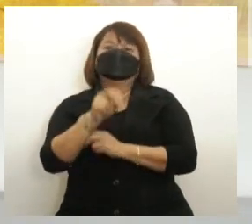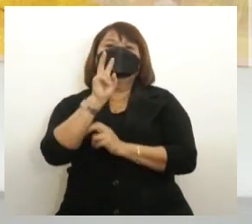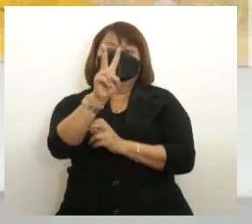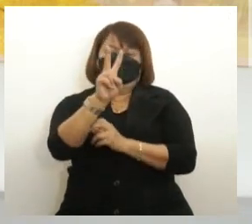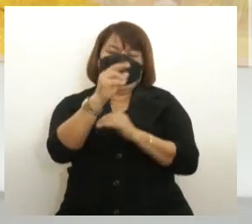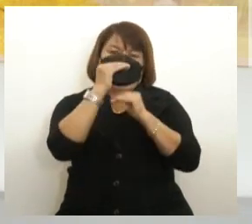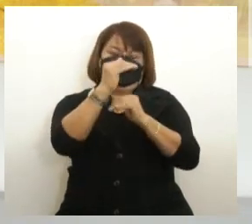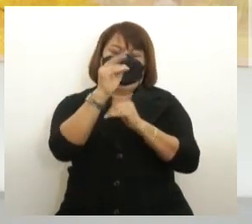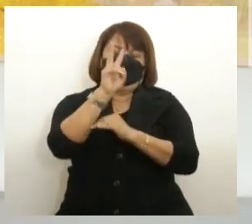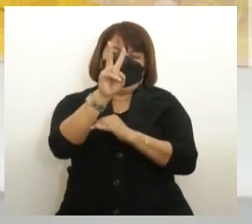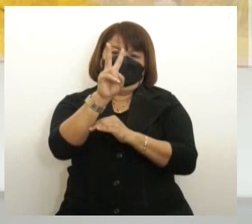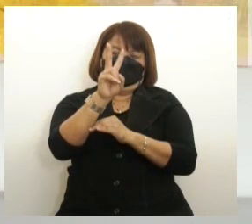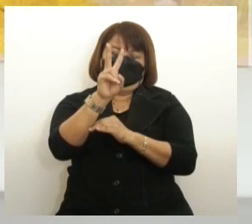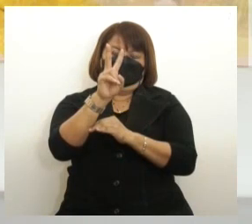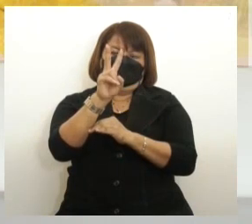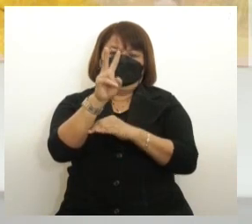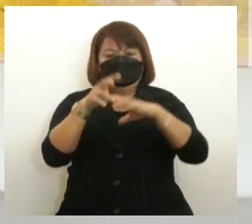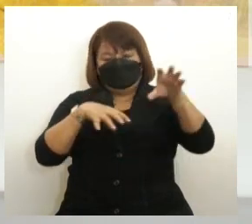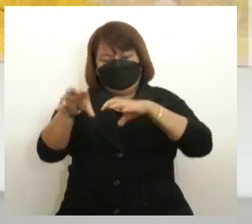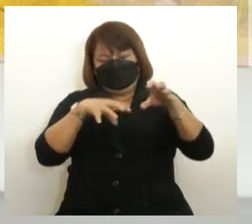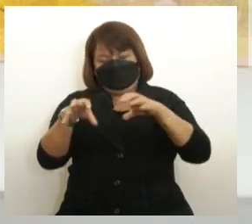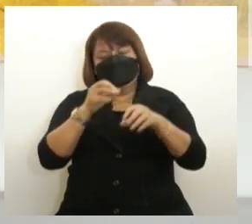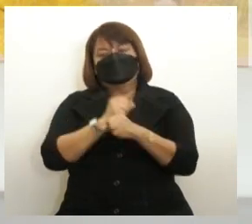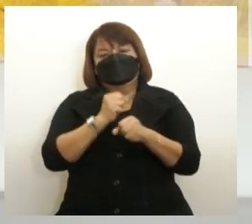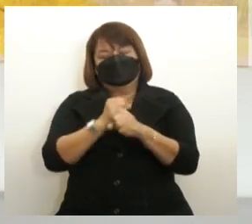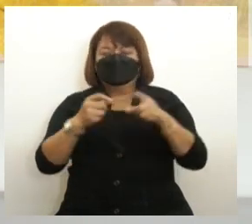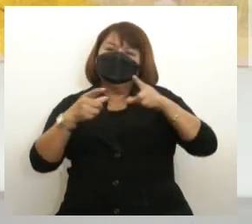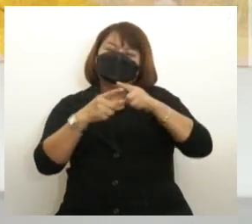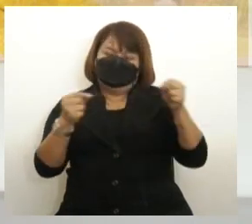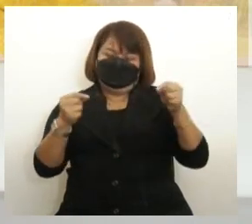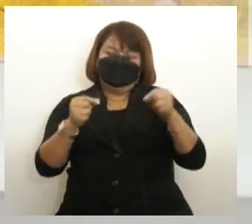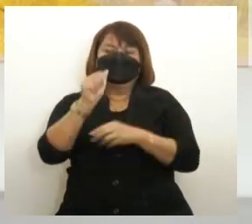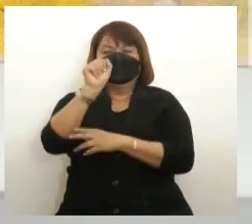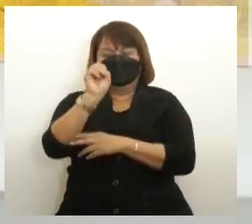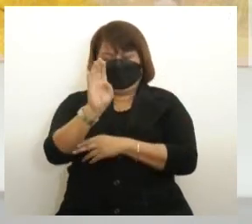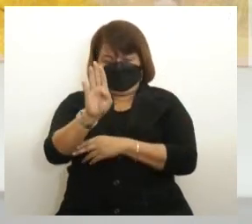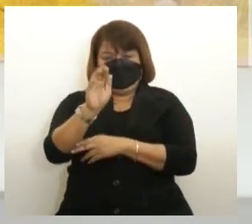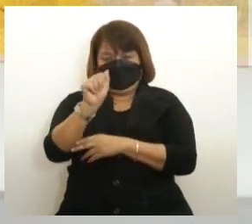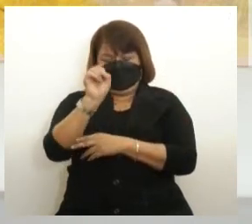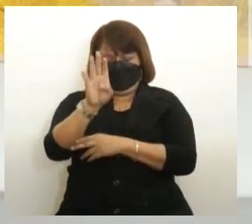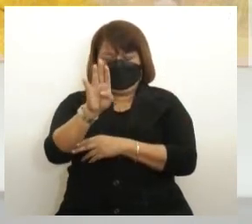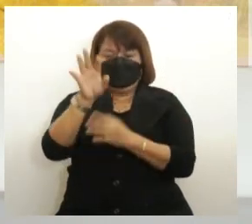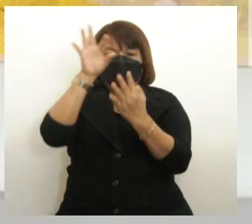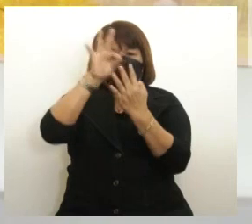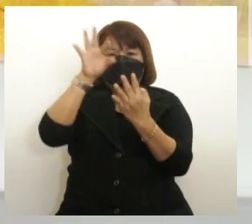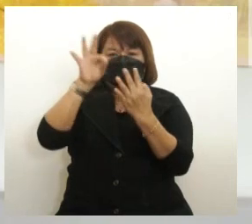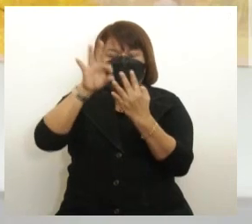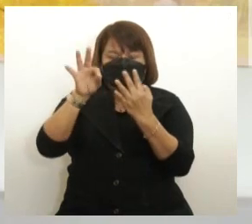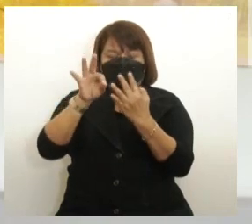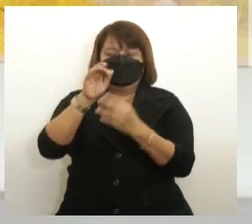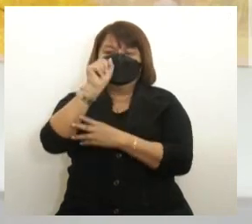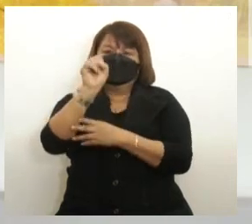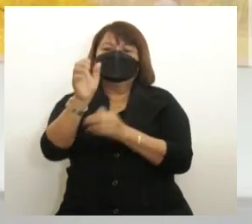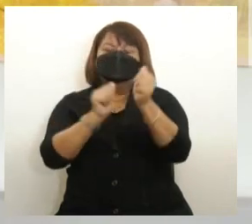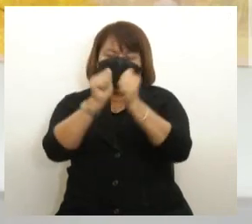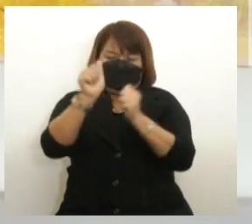านี้จะมีการจัดดำเนินการในเรื่องของการสอบคัดเลือกการสอบแข่งขัน